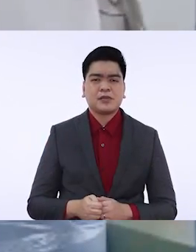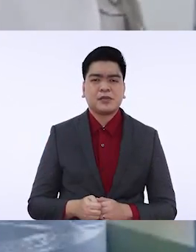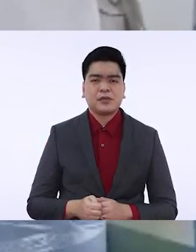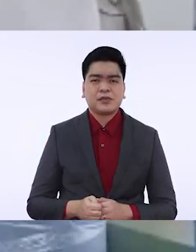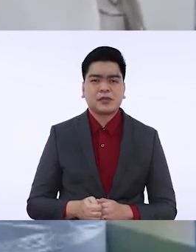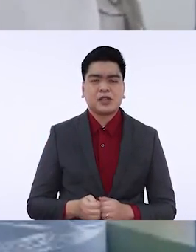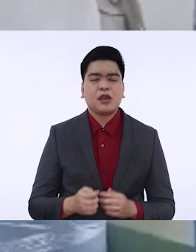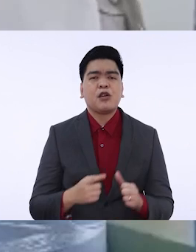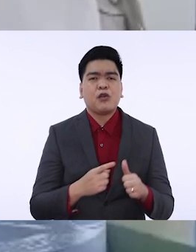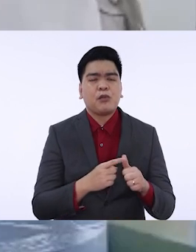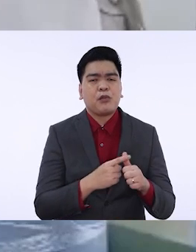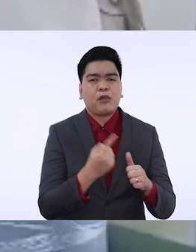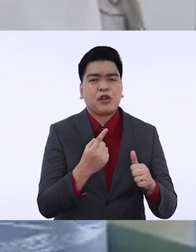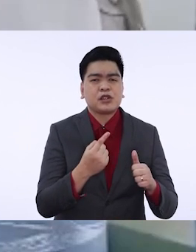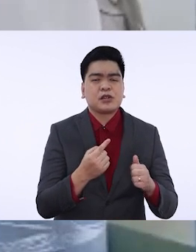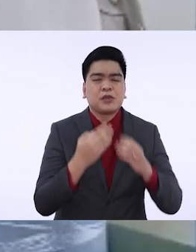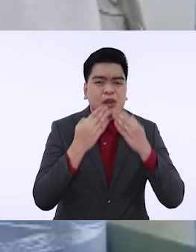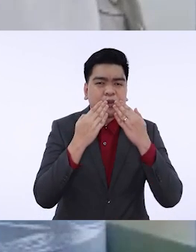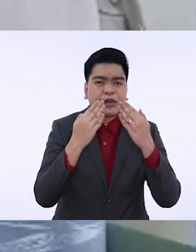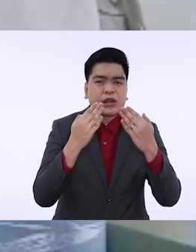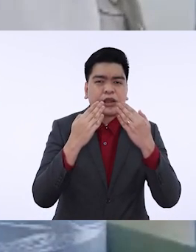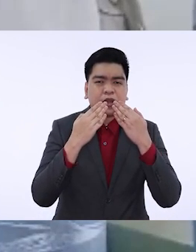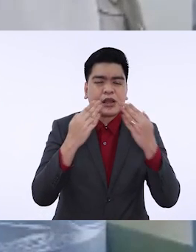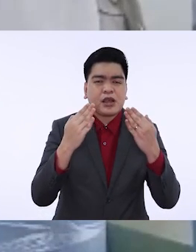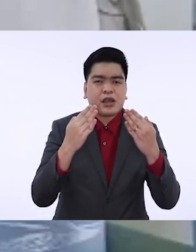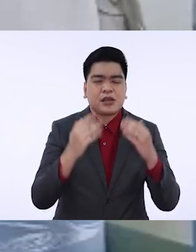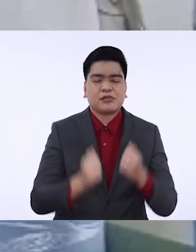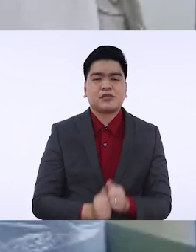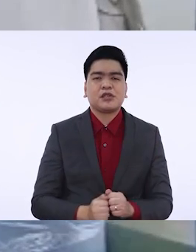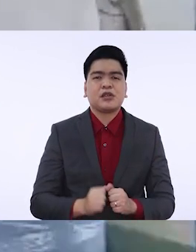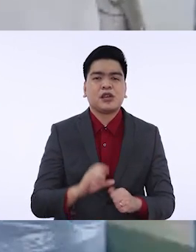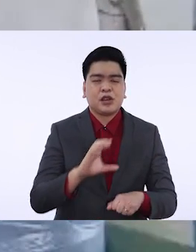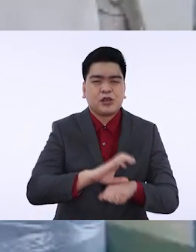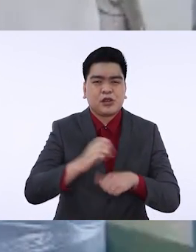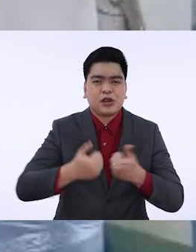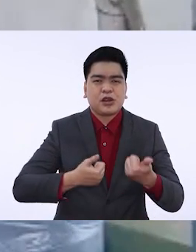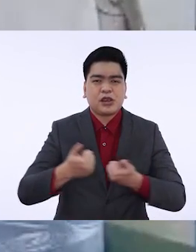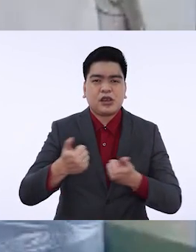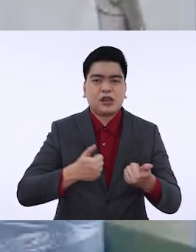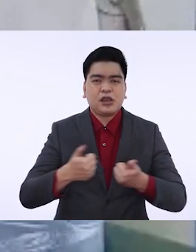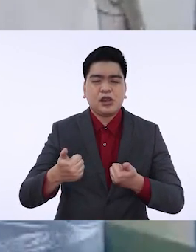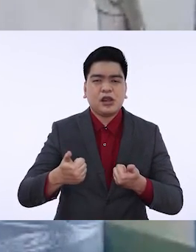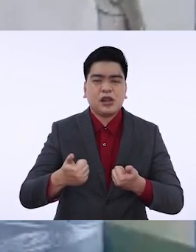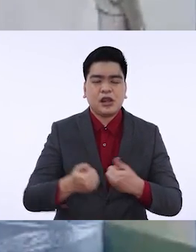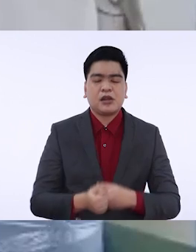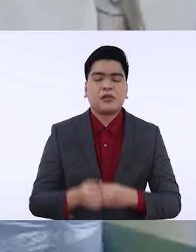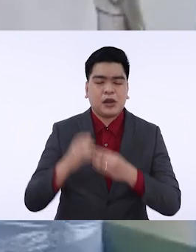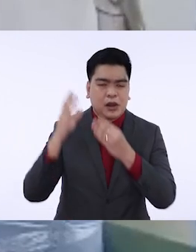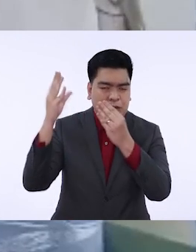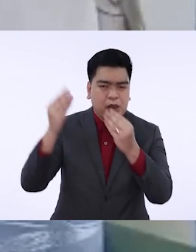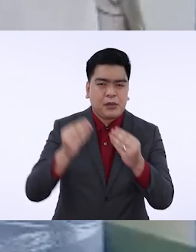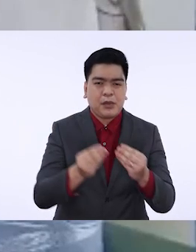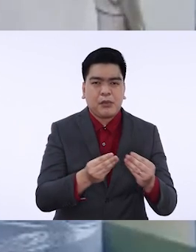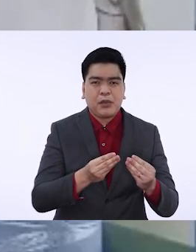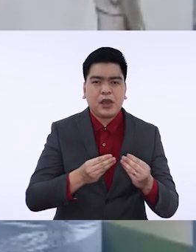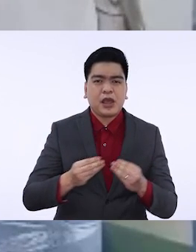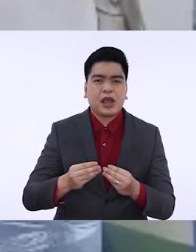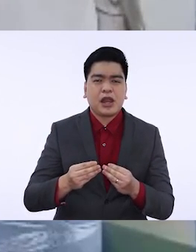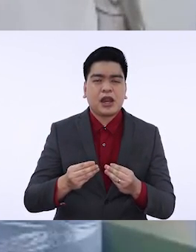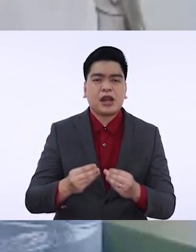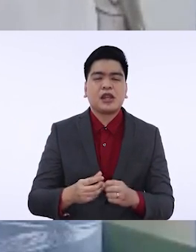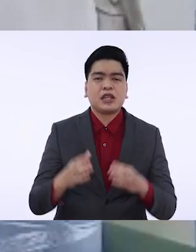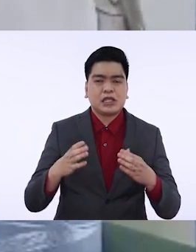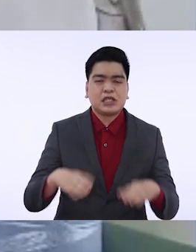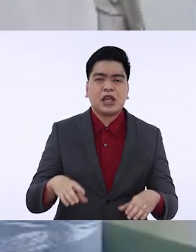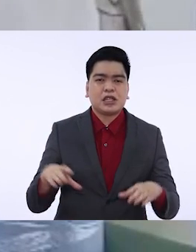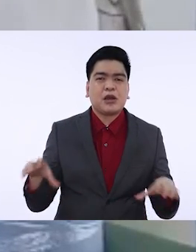Unang-una po sa lahat ay nagpapasalamat po kami sa pamamahala dahil patuloy po nila kaming pinagkakalooban ng ganito pong mga uring